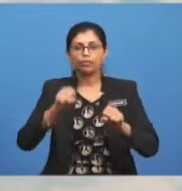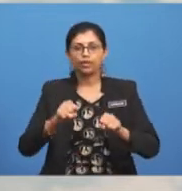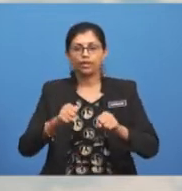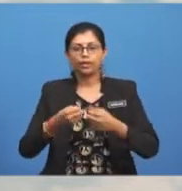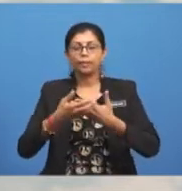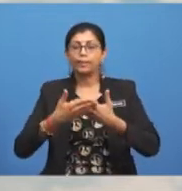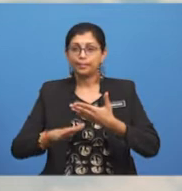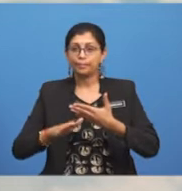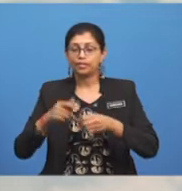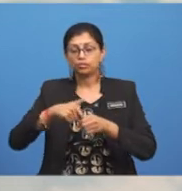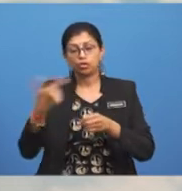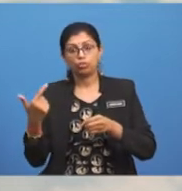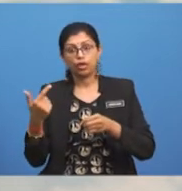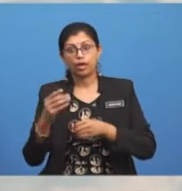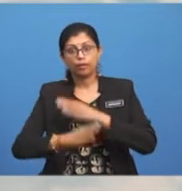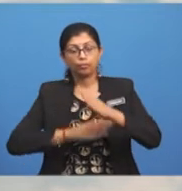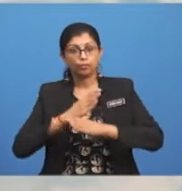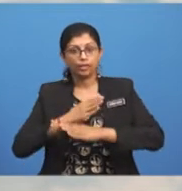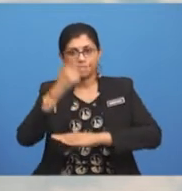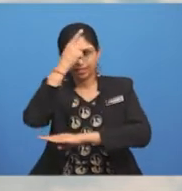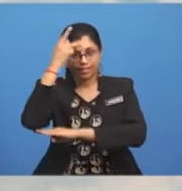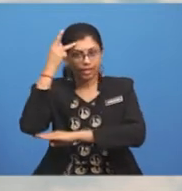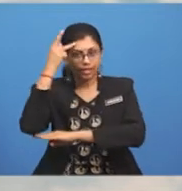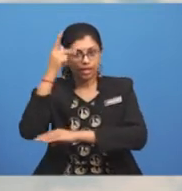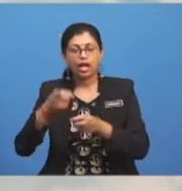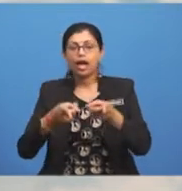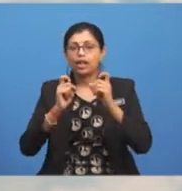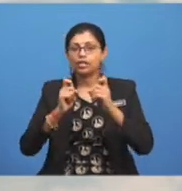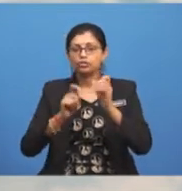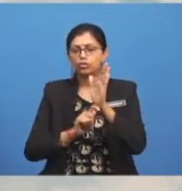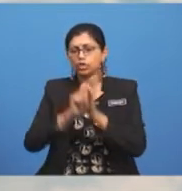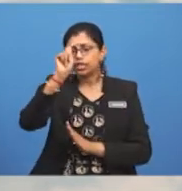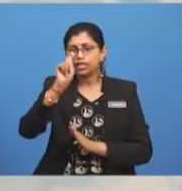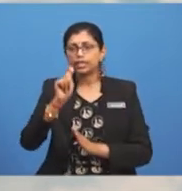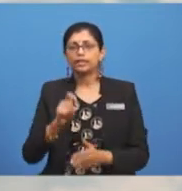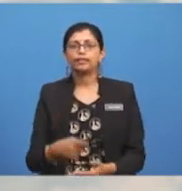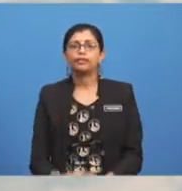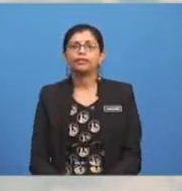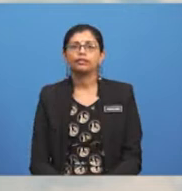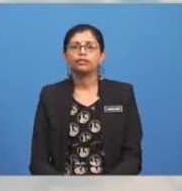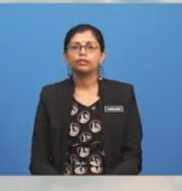bumi kerana roket mempunyai hal laju yang sangat tinggi.